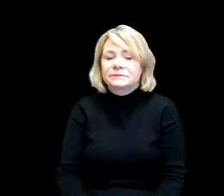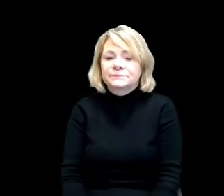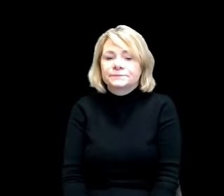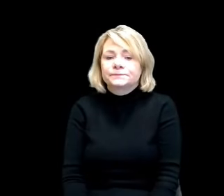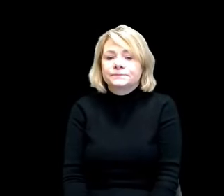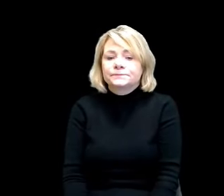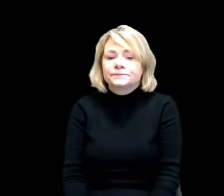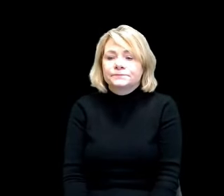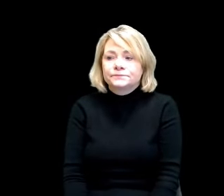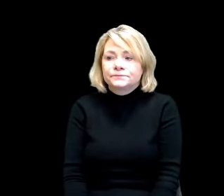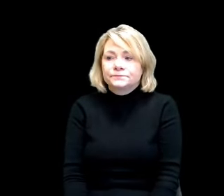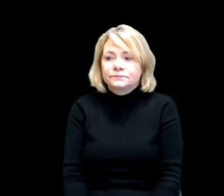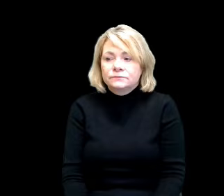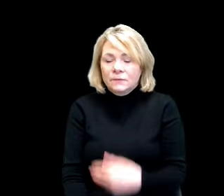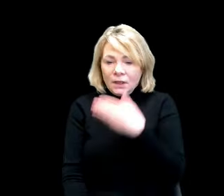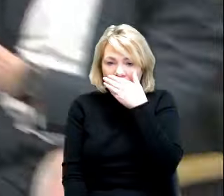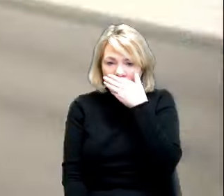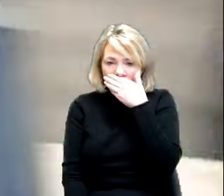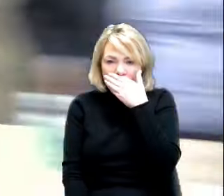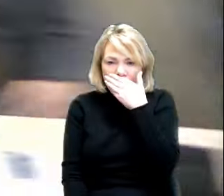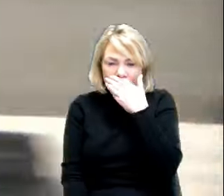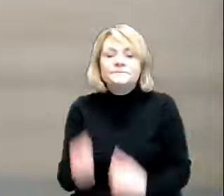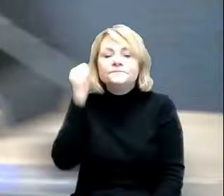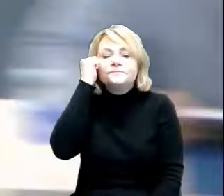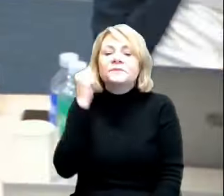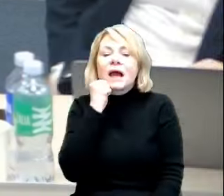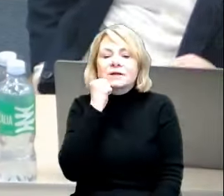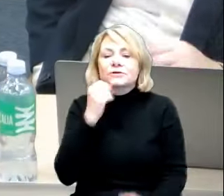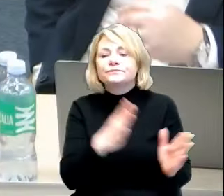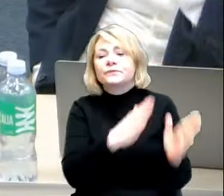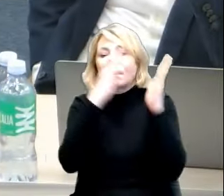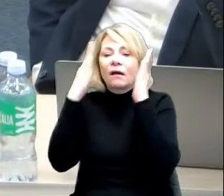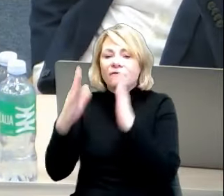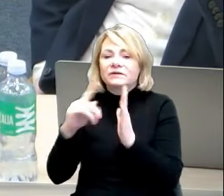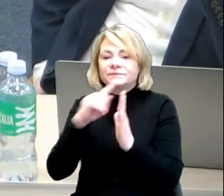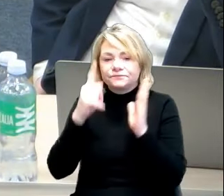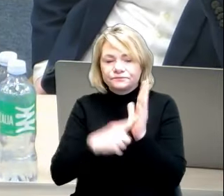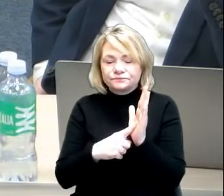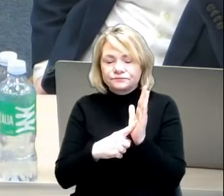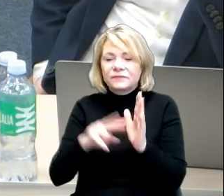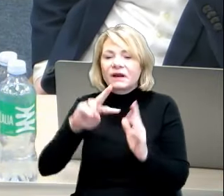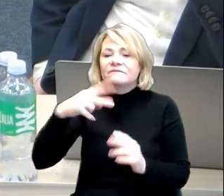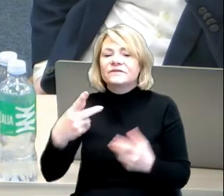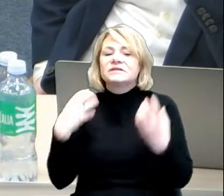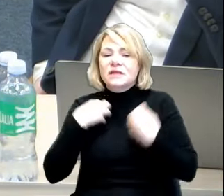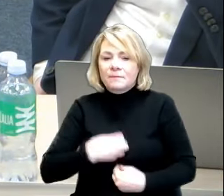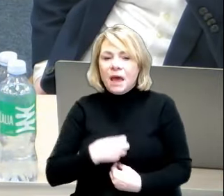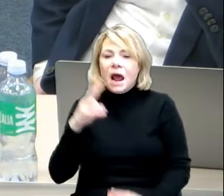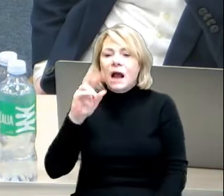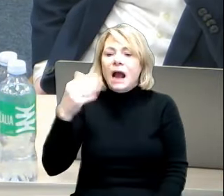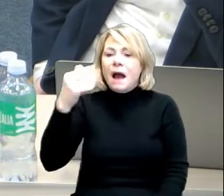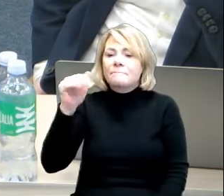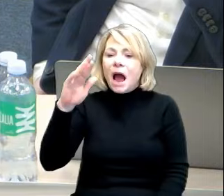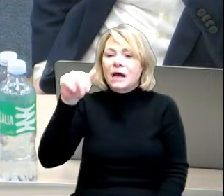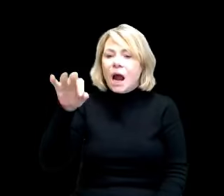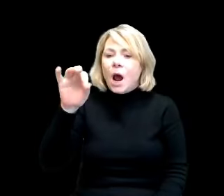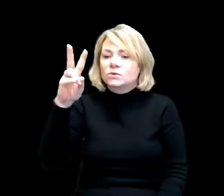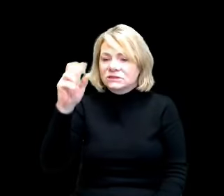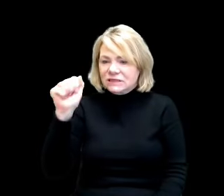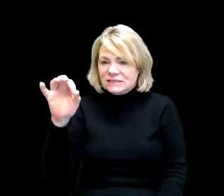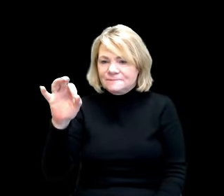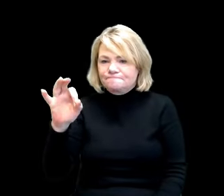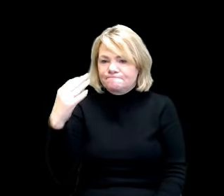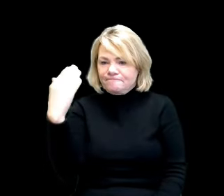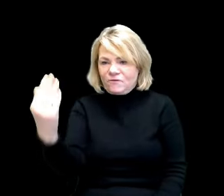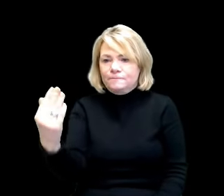skiriamas taip ačiū sekant kitas klausimas gerbiamam vicemerui algirdui kamarauskui užduos kolega aidas kaveckas